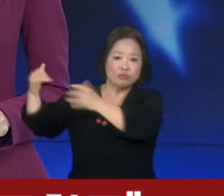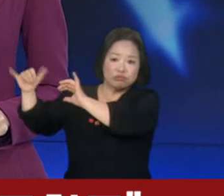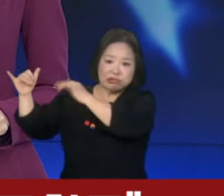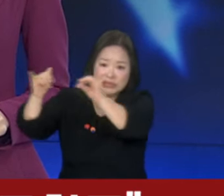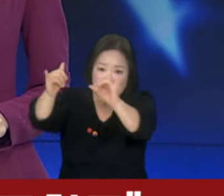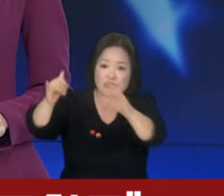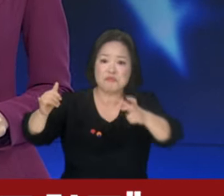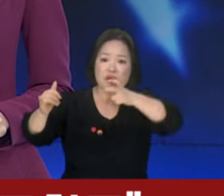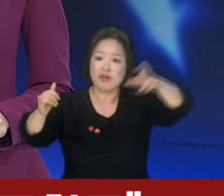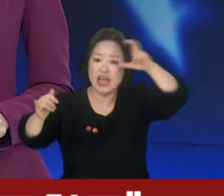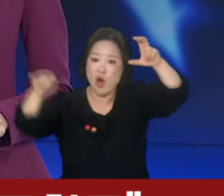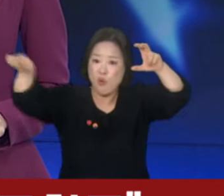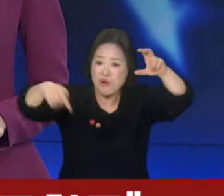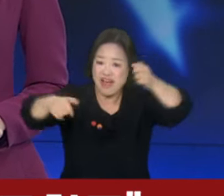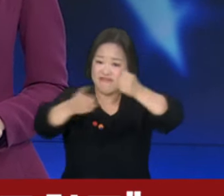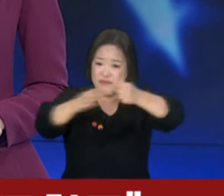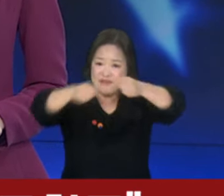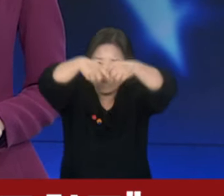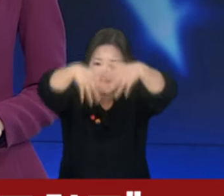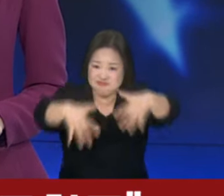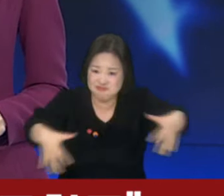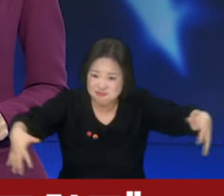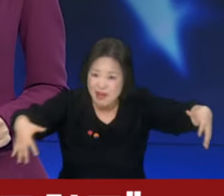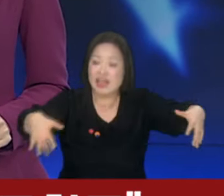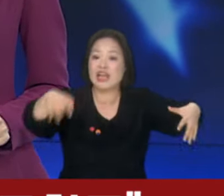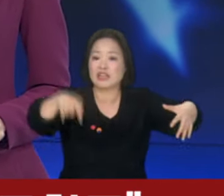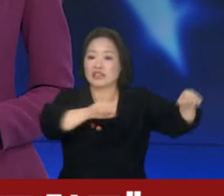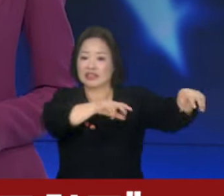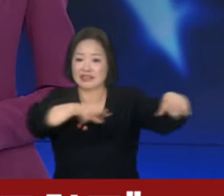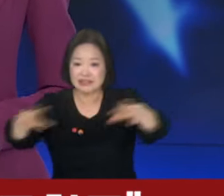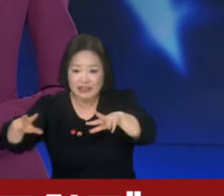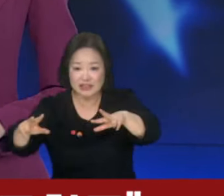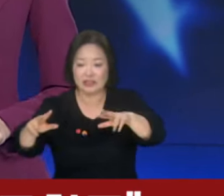평양에 침투해 삐라를 살포했다고 주장한 직후에 이루어졌습니다